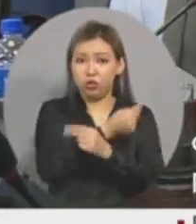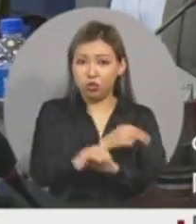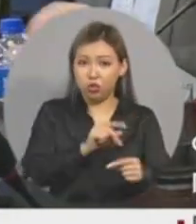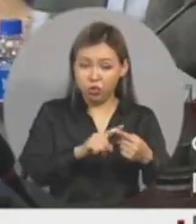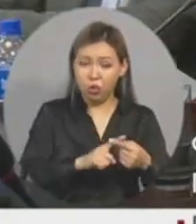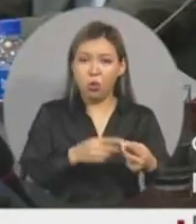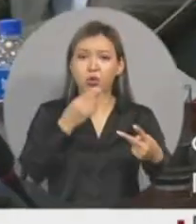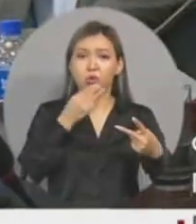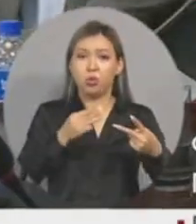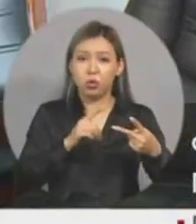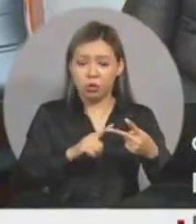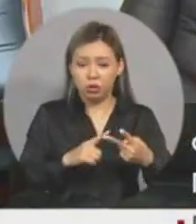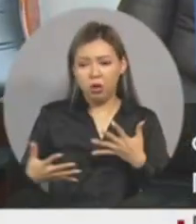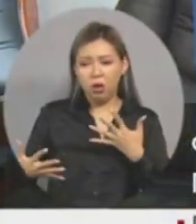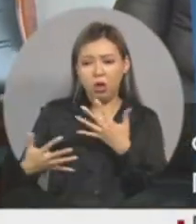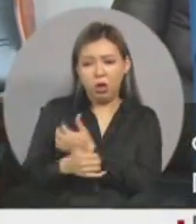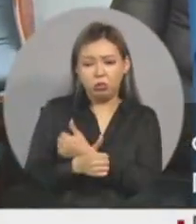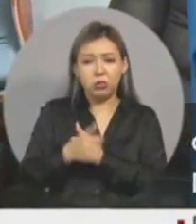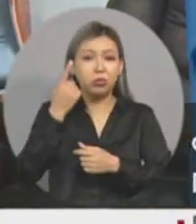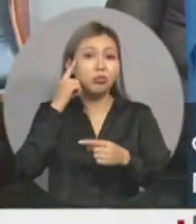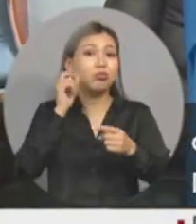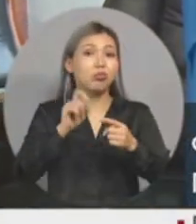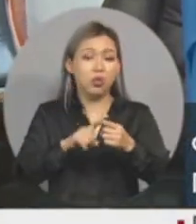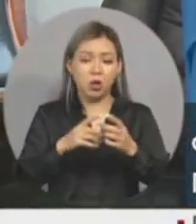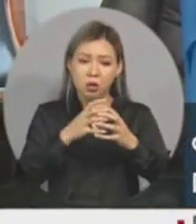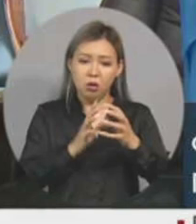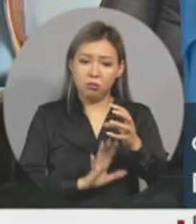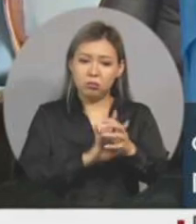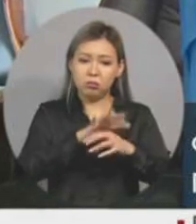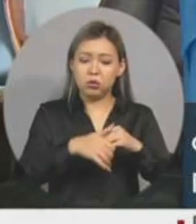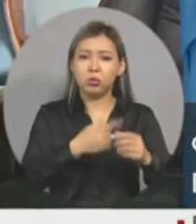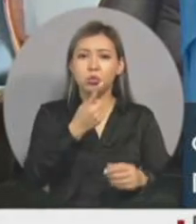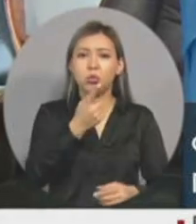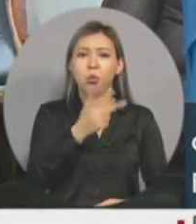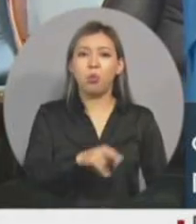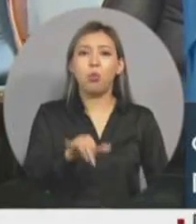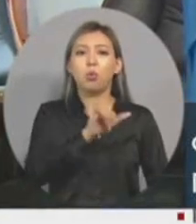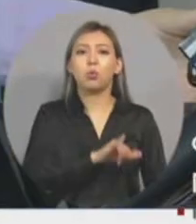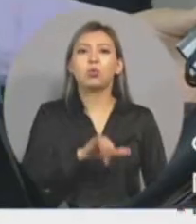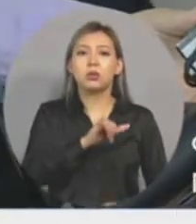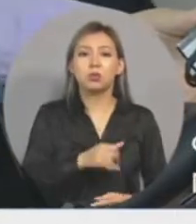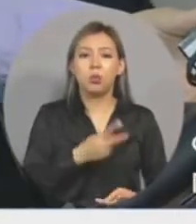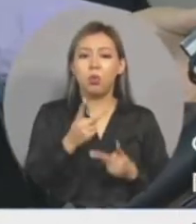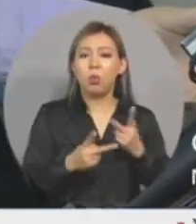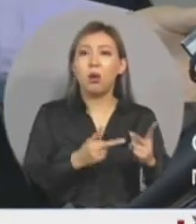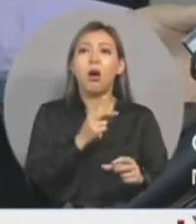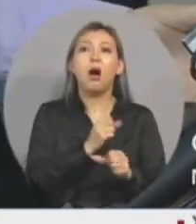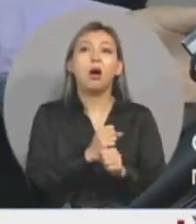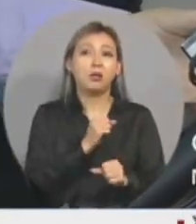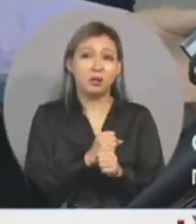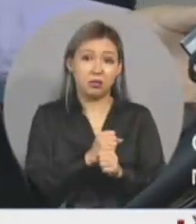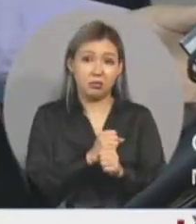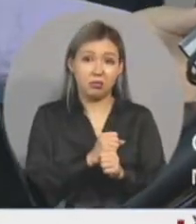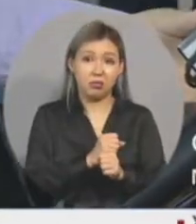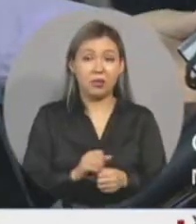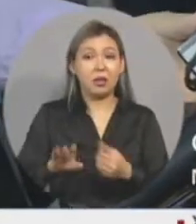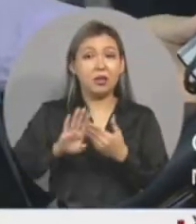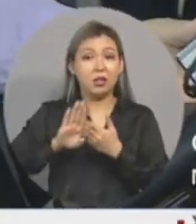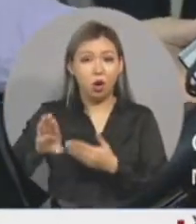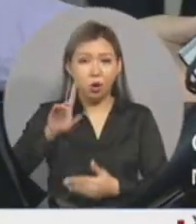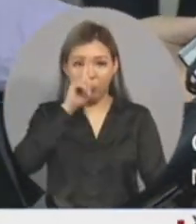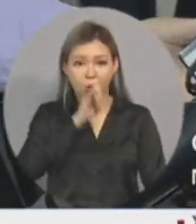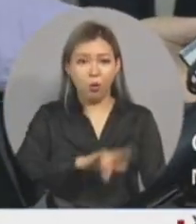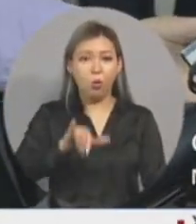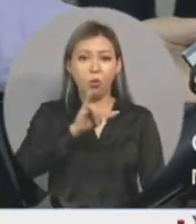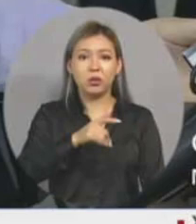эв санааны нэгдлийг түгээн дэлгэрүүлэх зорилгоор дэлхийн 100 гаруй улс оронд үйл ажиллагаа явуулдаг. За цаашдаа мөн одоо дээрэс нь Монгол улсын их